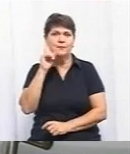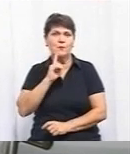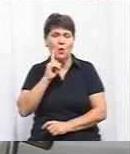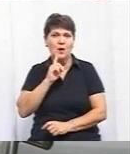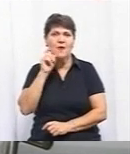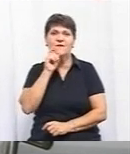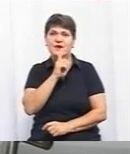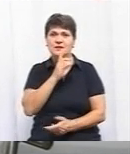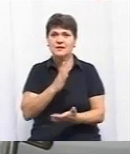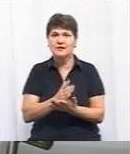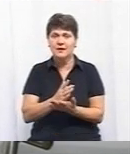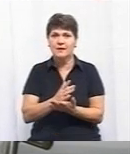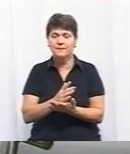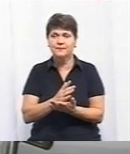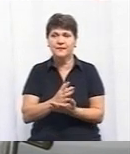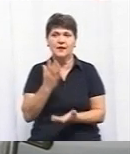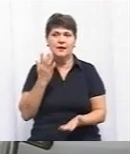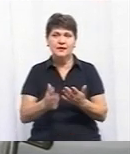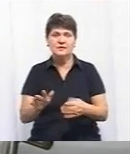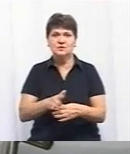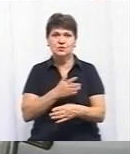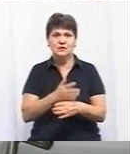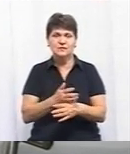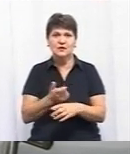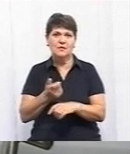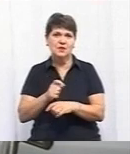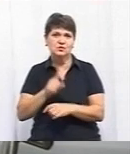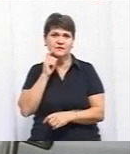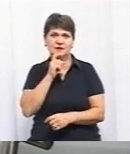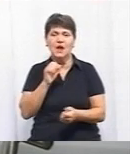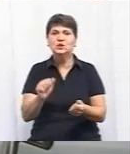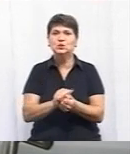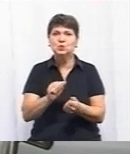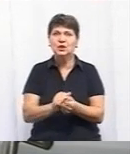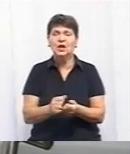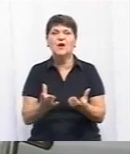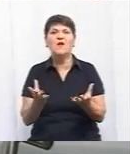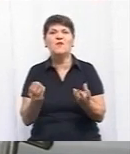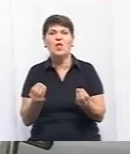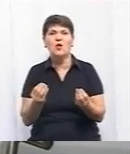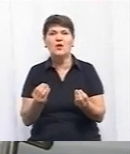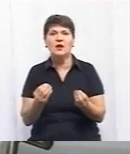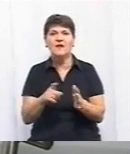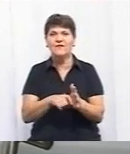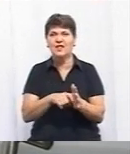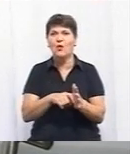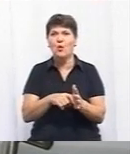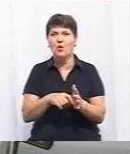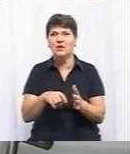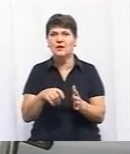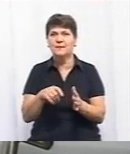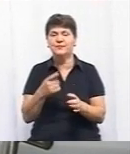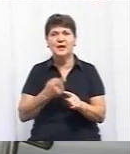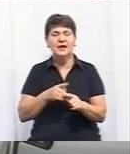є приклад, що ми сортуємо, от більшість вінничан, це сухі і вологі відходи. Але це